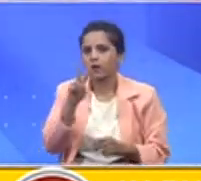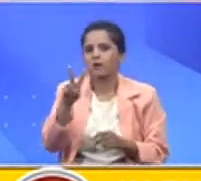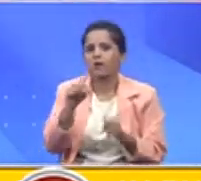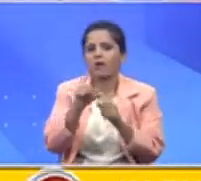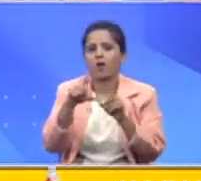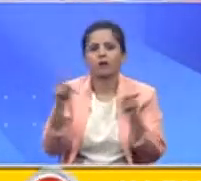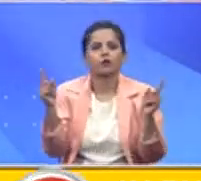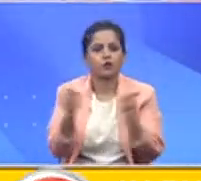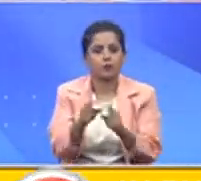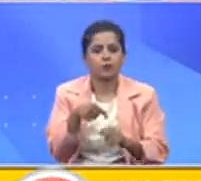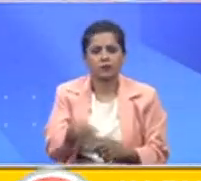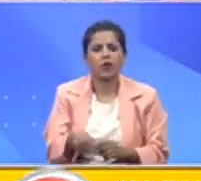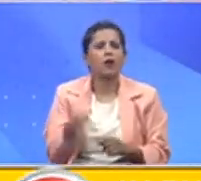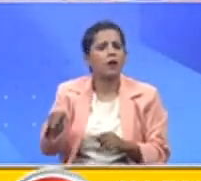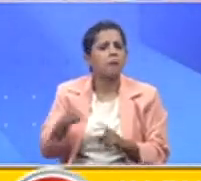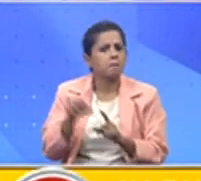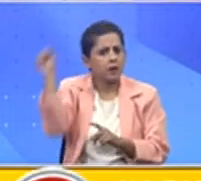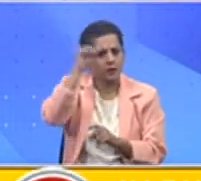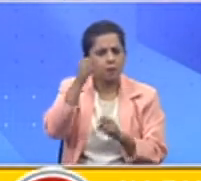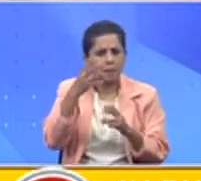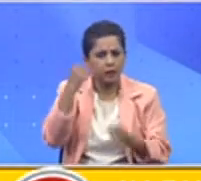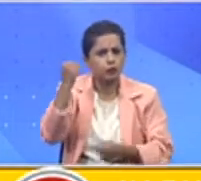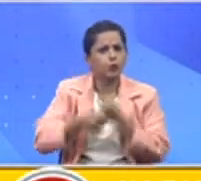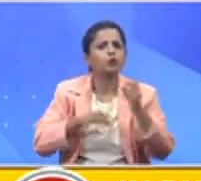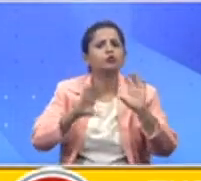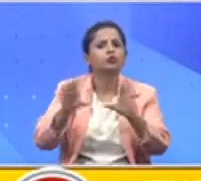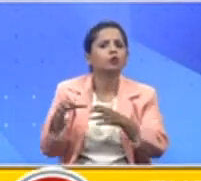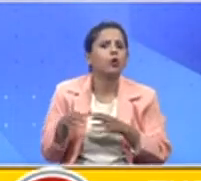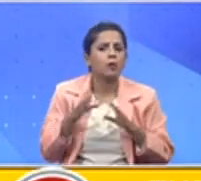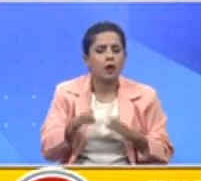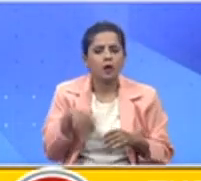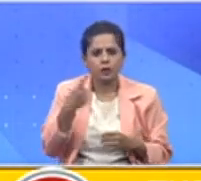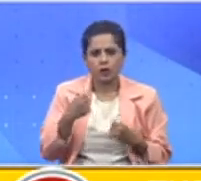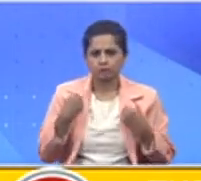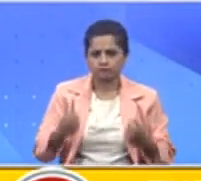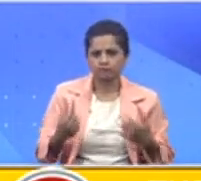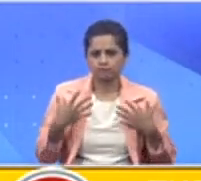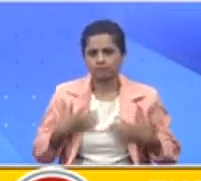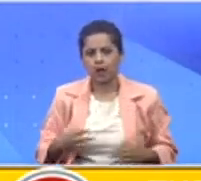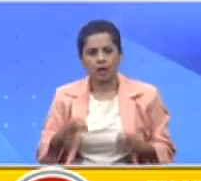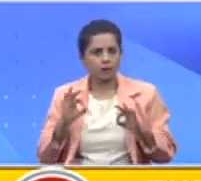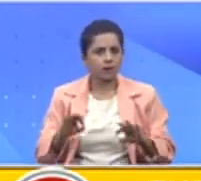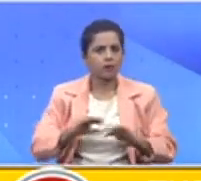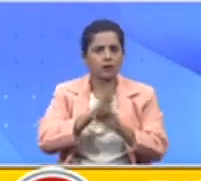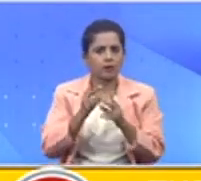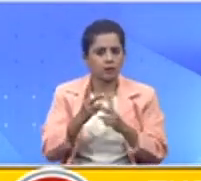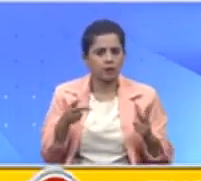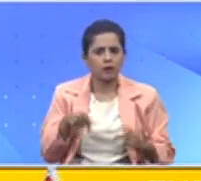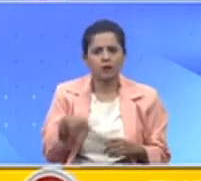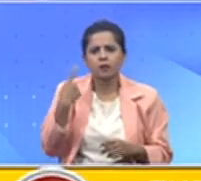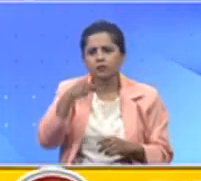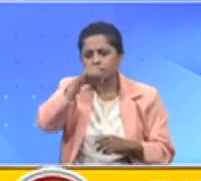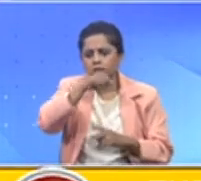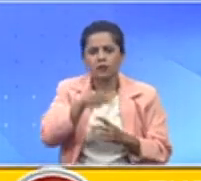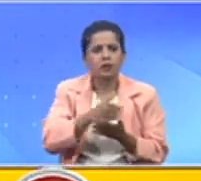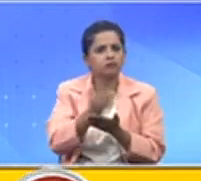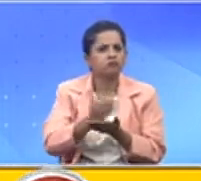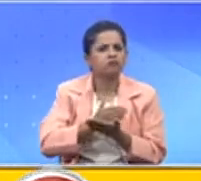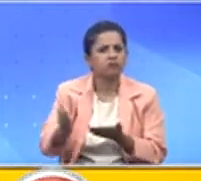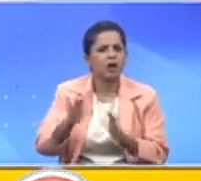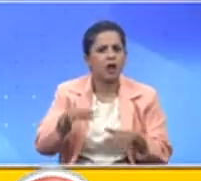कई स्पॉर्ट्स ग्रूप्स भी बनाए गए हैं जो फिटनेस पर ध्यान देने और नशा मुक्ति के लिए